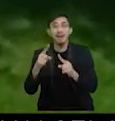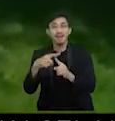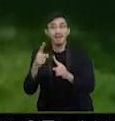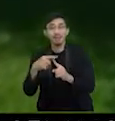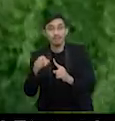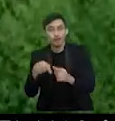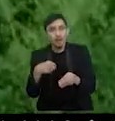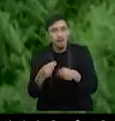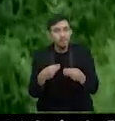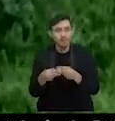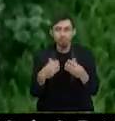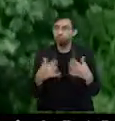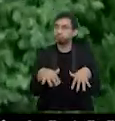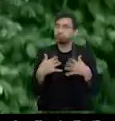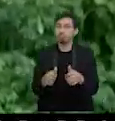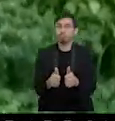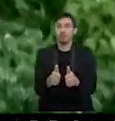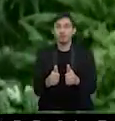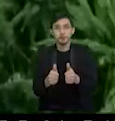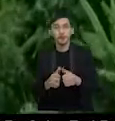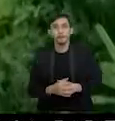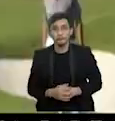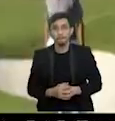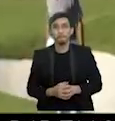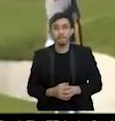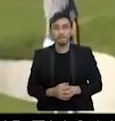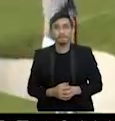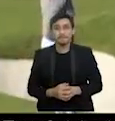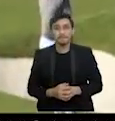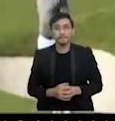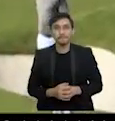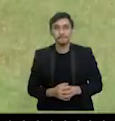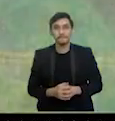dengan berbagai pihak. Tim Liputan iNews melaporkan.